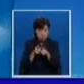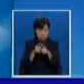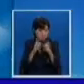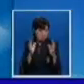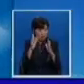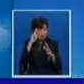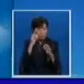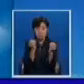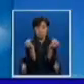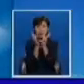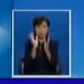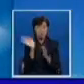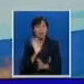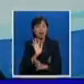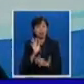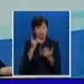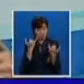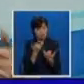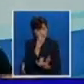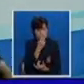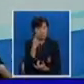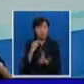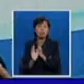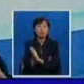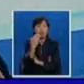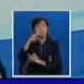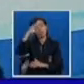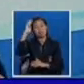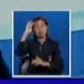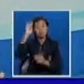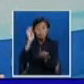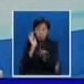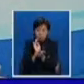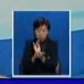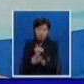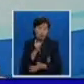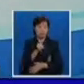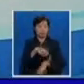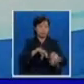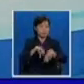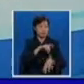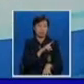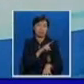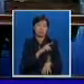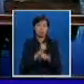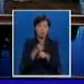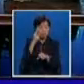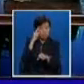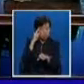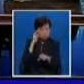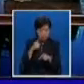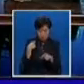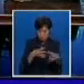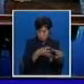เสียก็พยายามในวันรุ่งขึ้นก็จะเห็นว่าทางตำรวจเขาก็ไปทำหน้าที่ในการที่จะทำยังไงก็ตามให้มีการร่นถอยไม่ให้เกิดการ